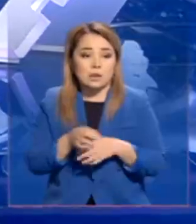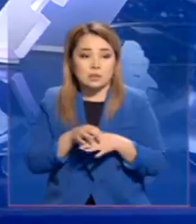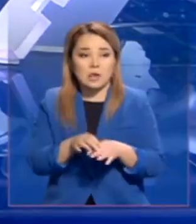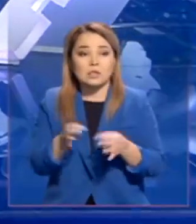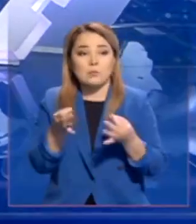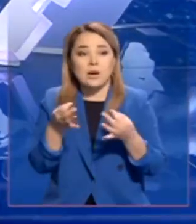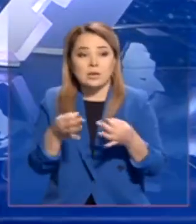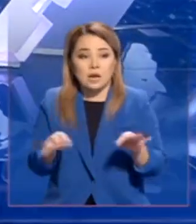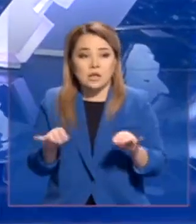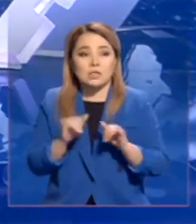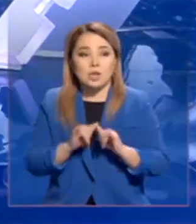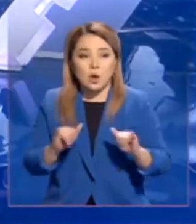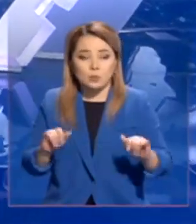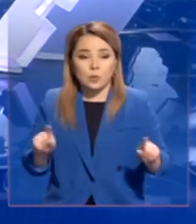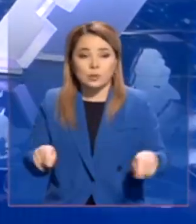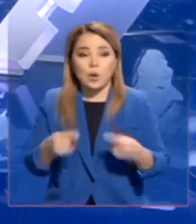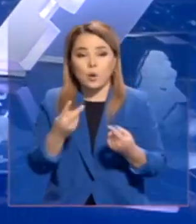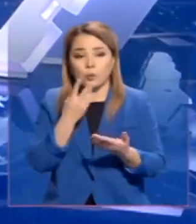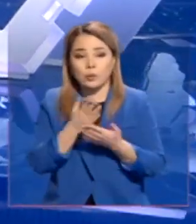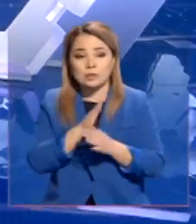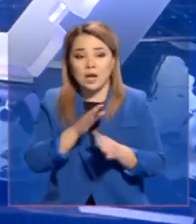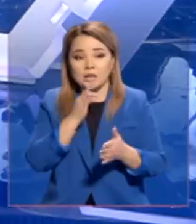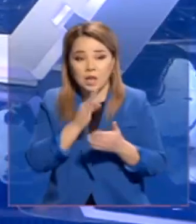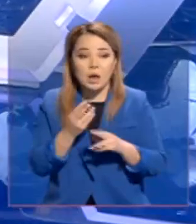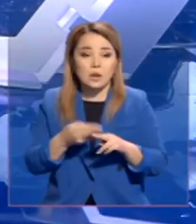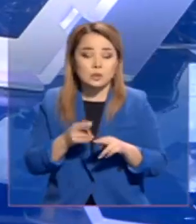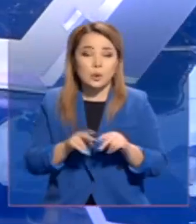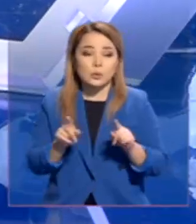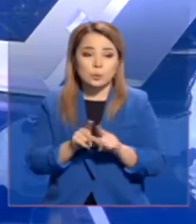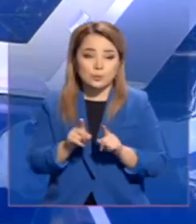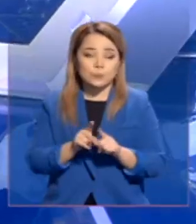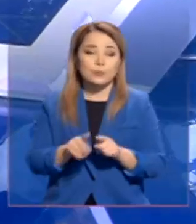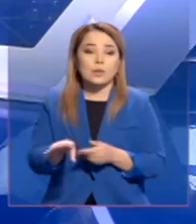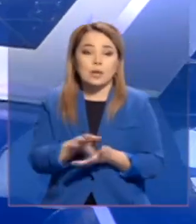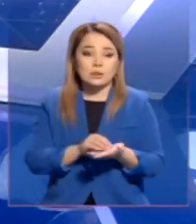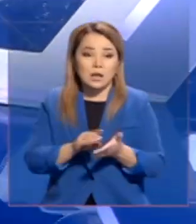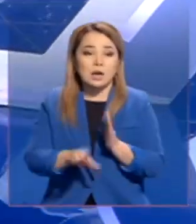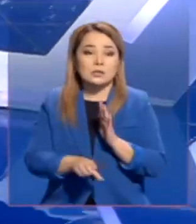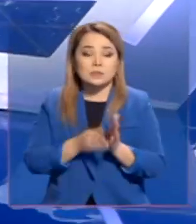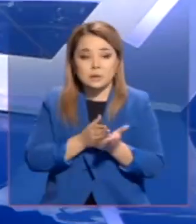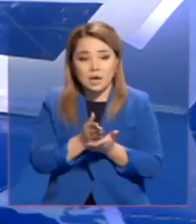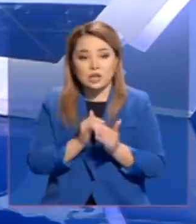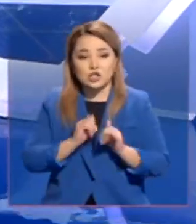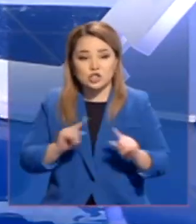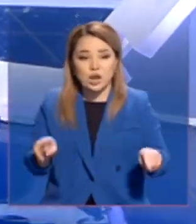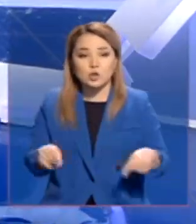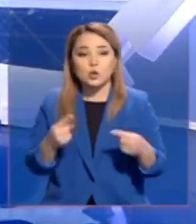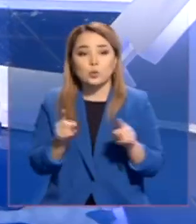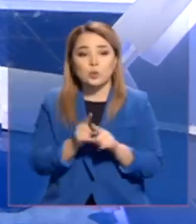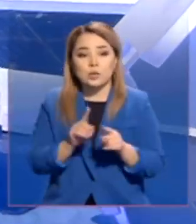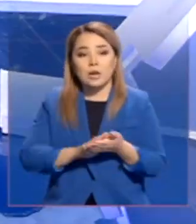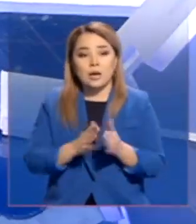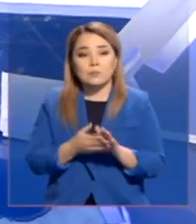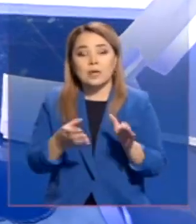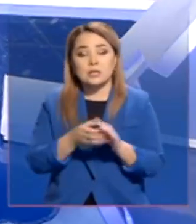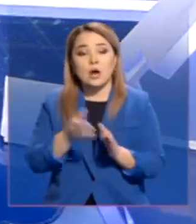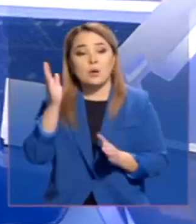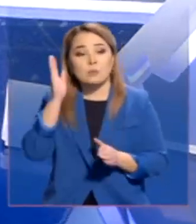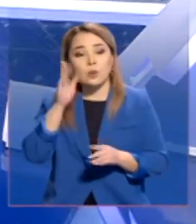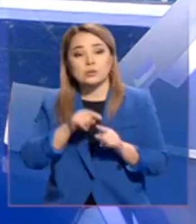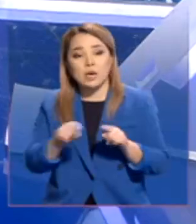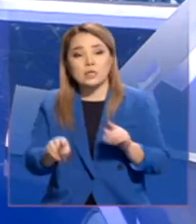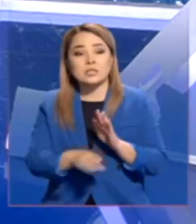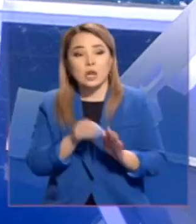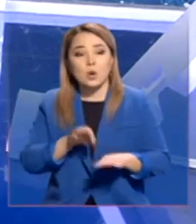әрине демократиялық даму көрсеткіші емес, әрине. Сондықтан да қазіргі қайтадан саяси жаңғыру кезеңінде дәл осы